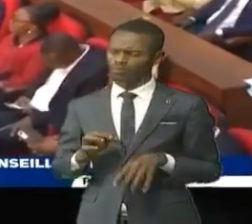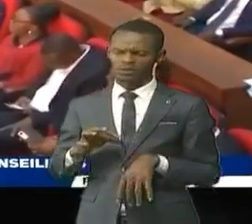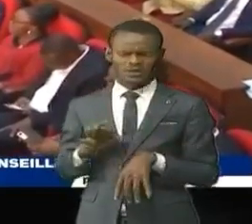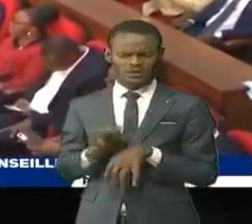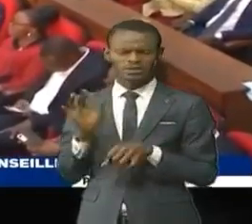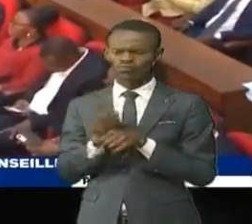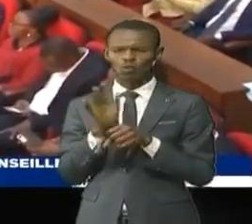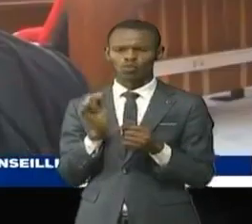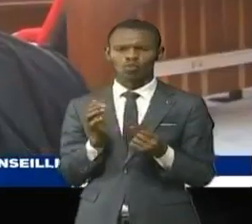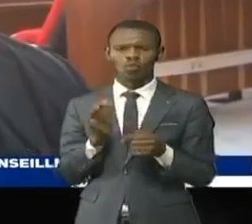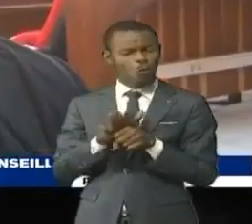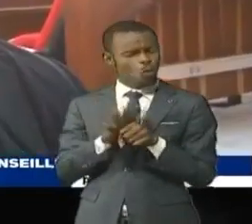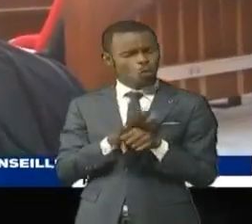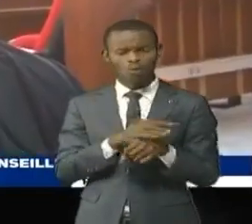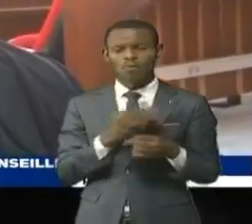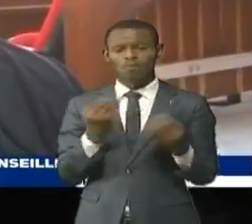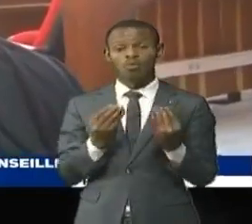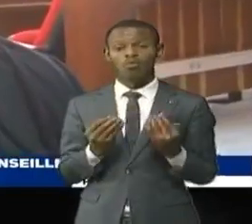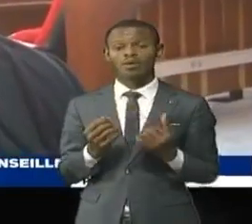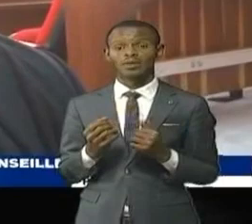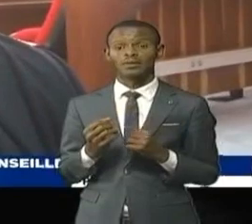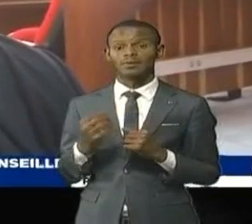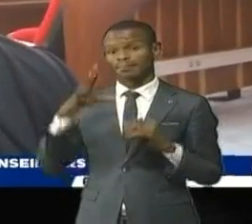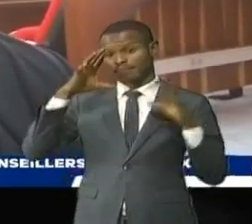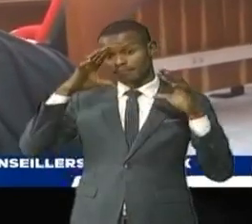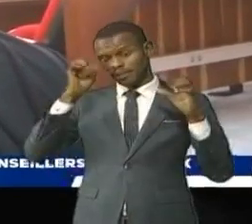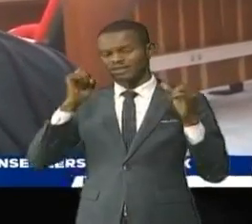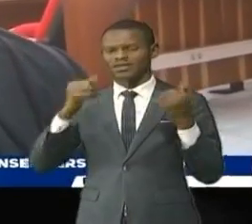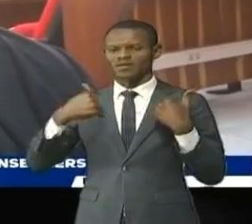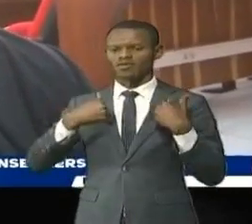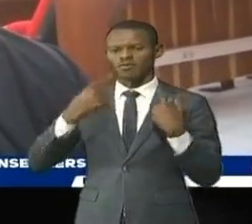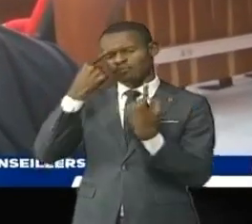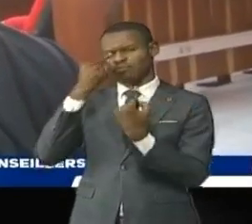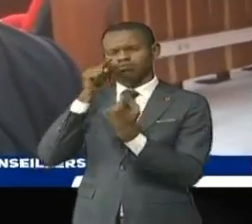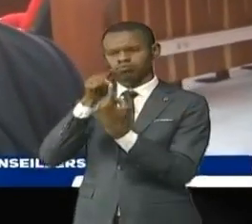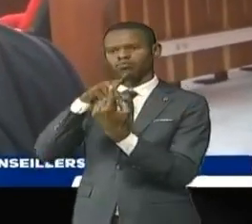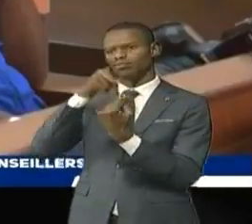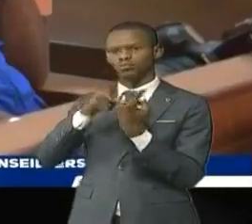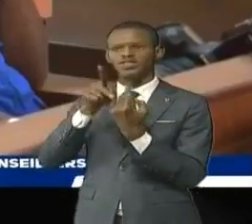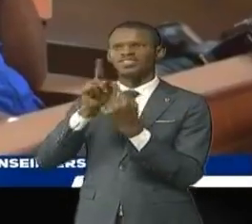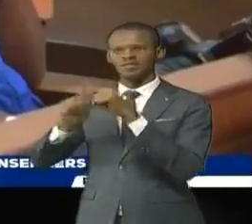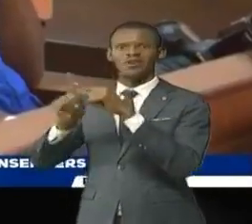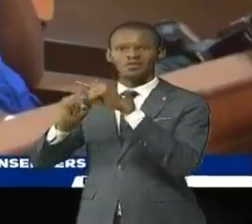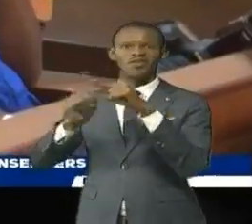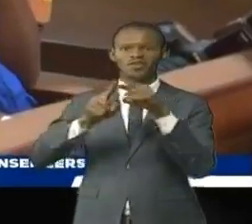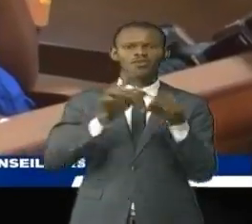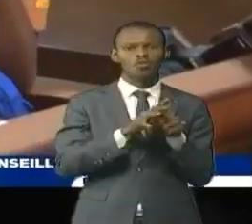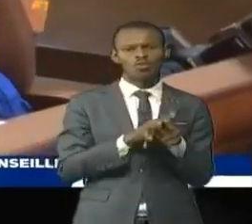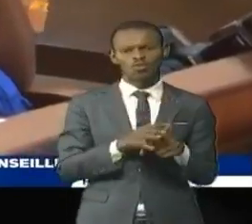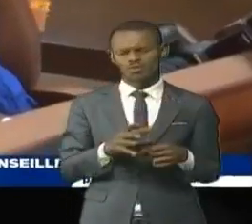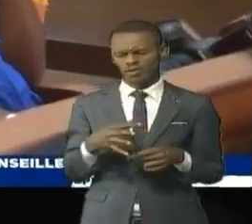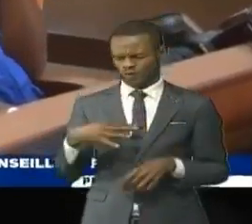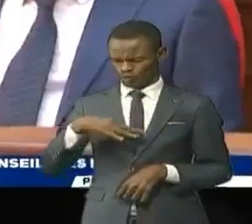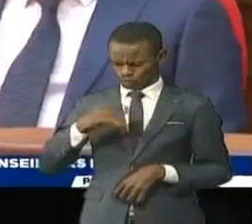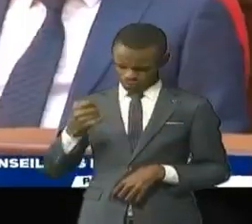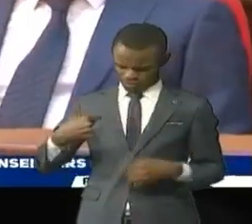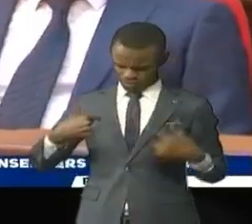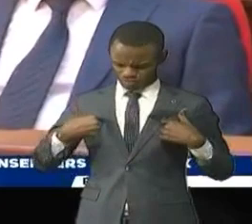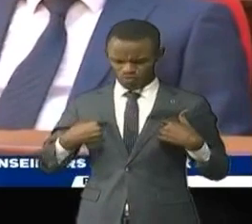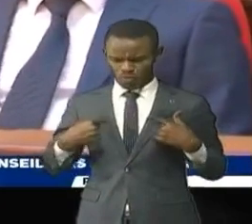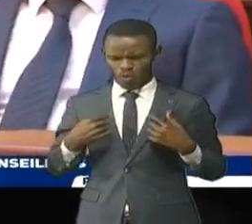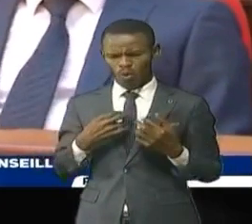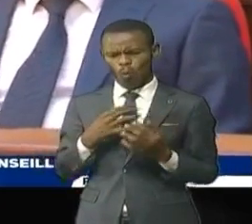donc, c'est un rôle avec un grand défi. Donc, je suis très respectueuse de ce rôle.